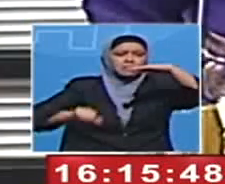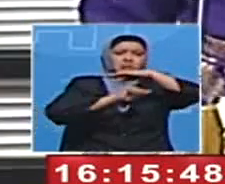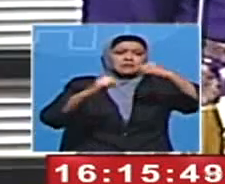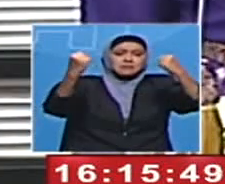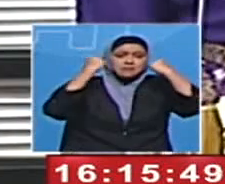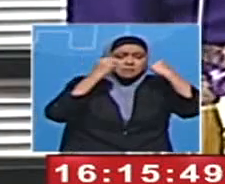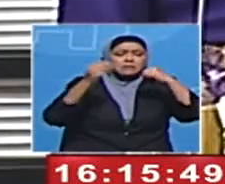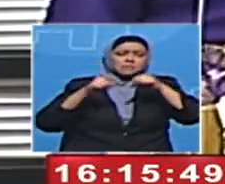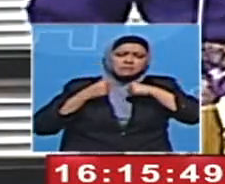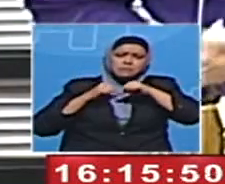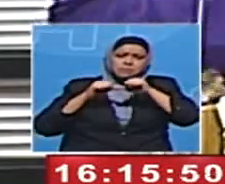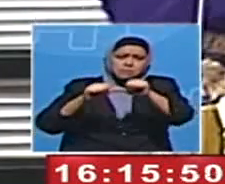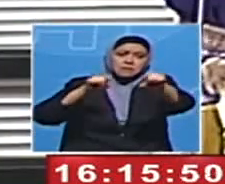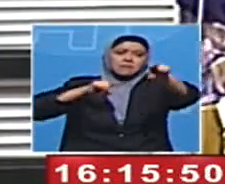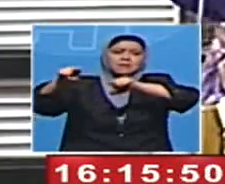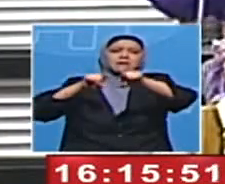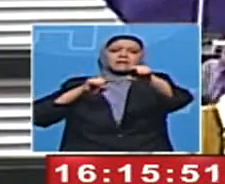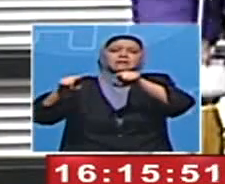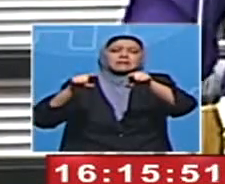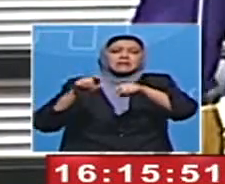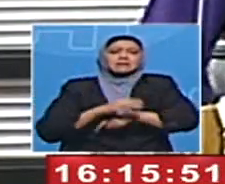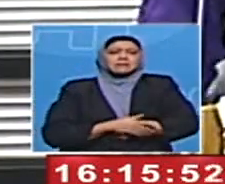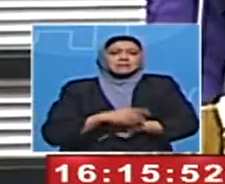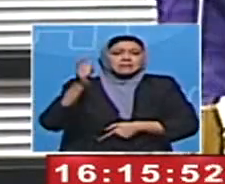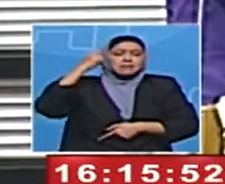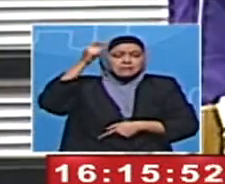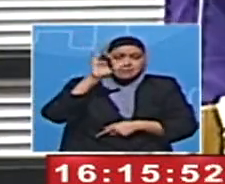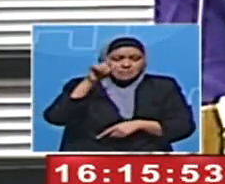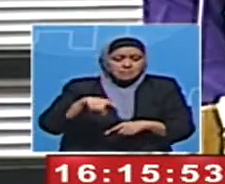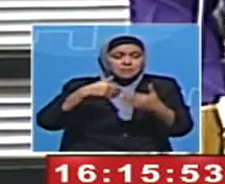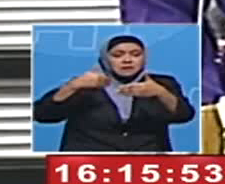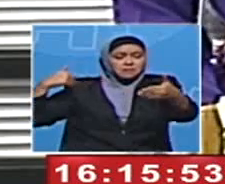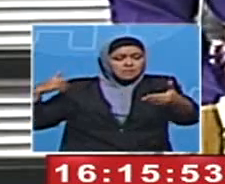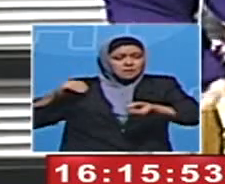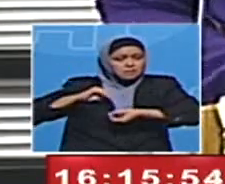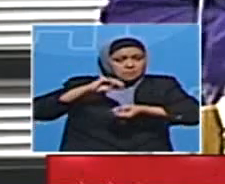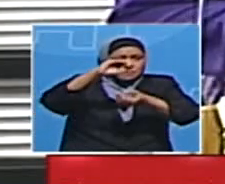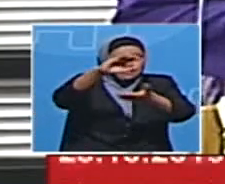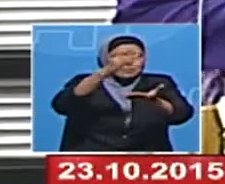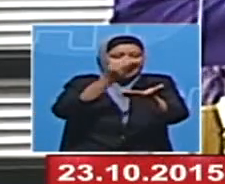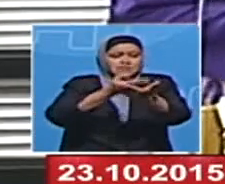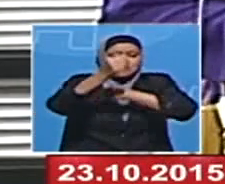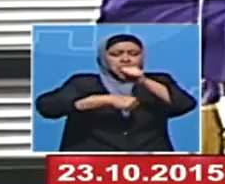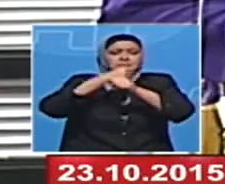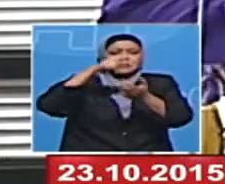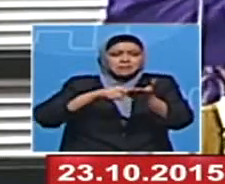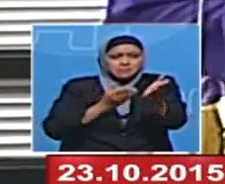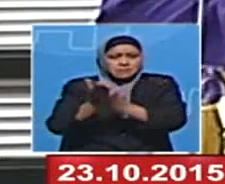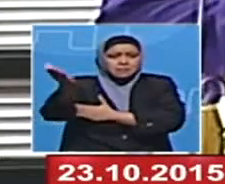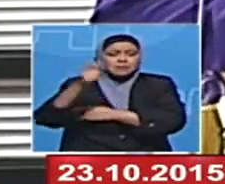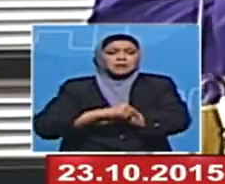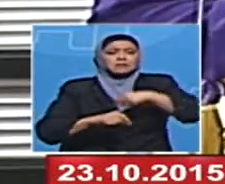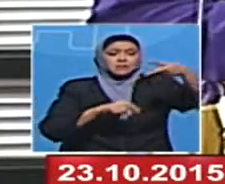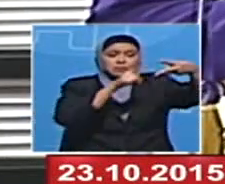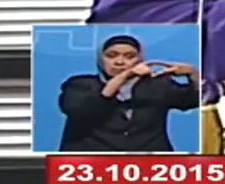saing tuan yang dipertua sebelum bingkisan bajet tahun ini dituskan terdapat dua perkara usahak yang